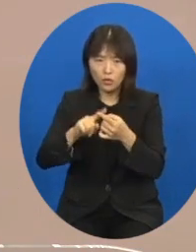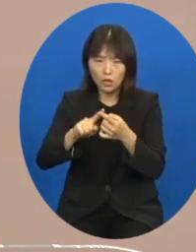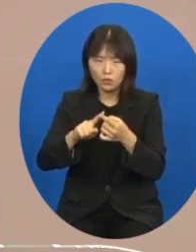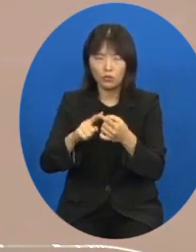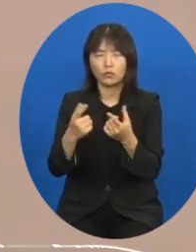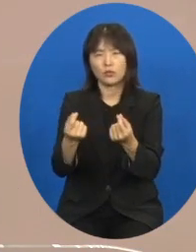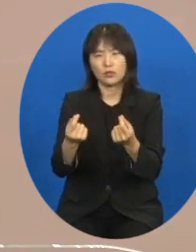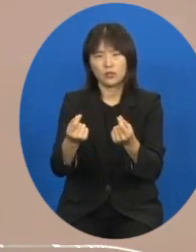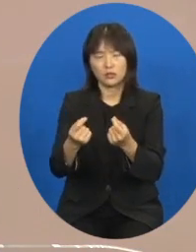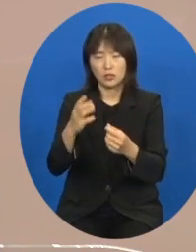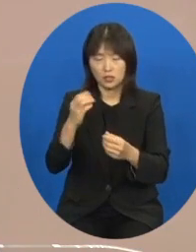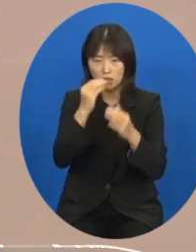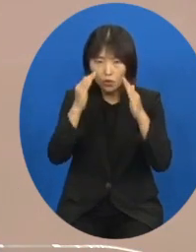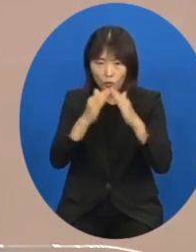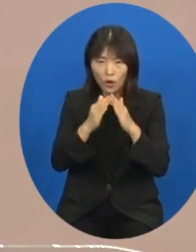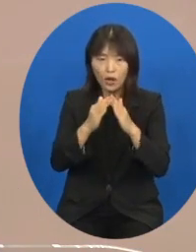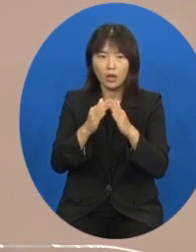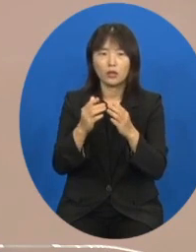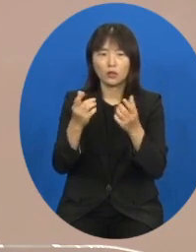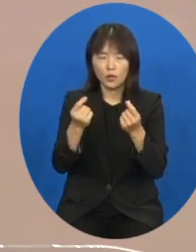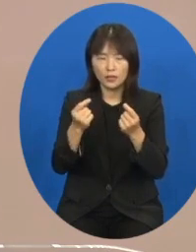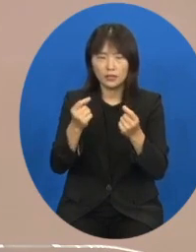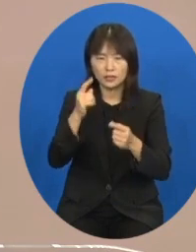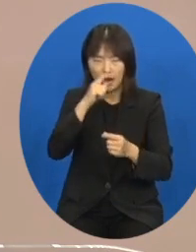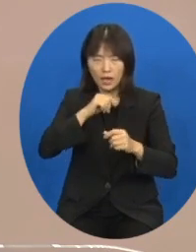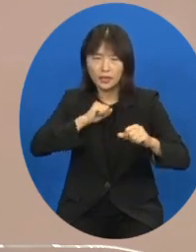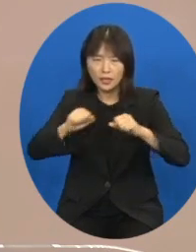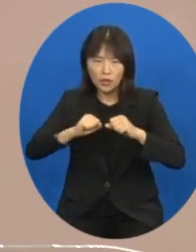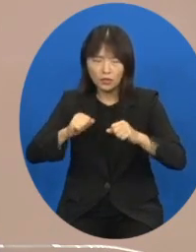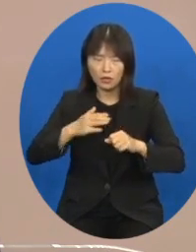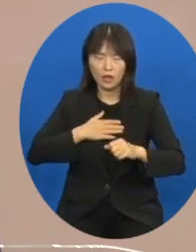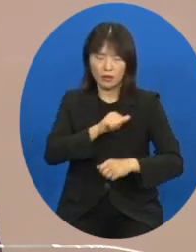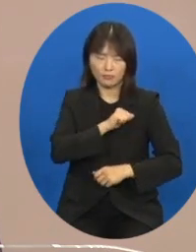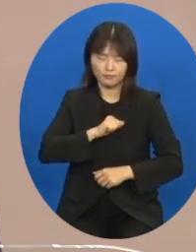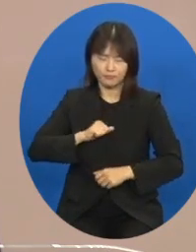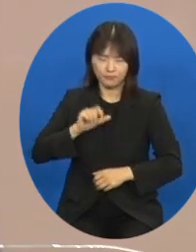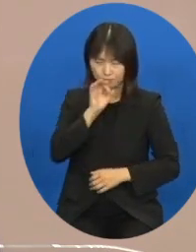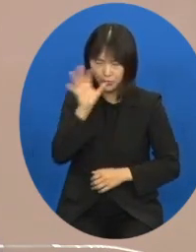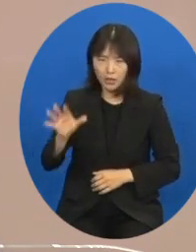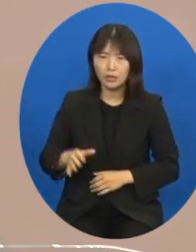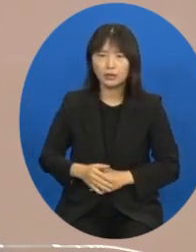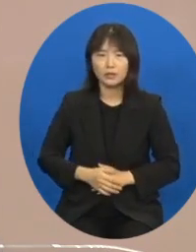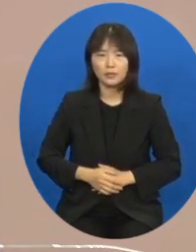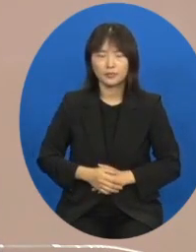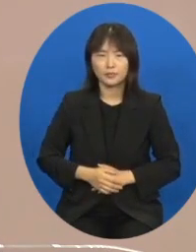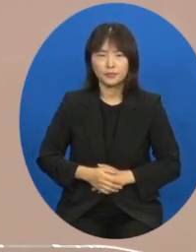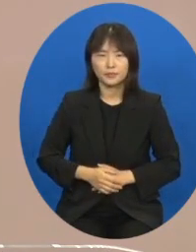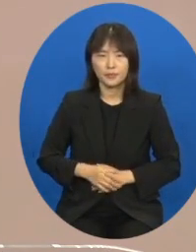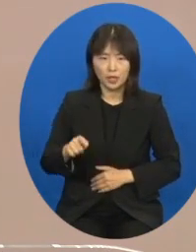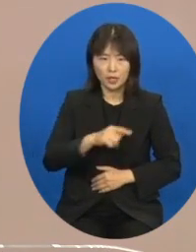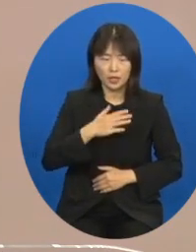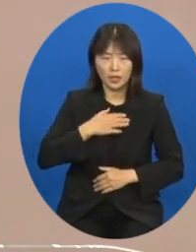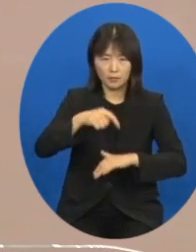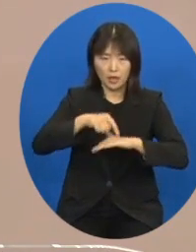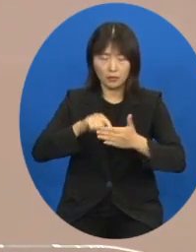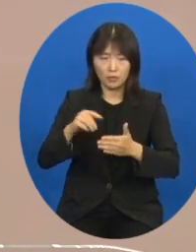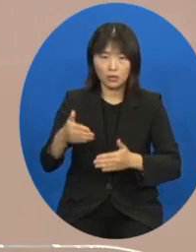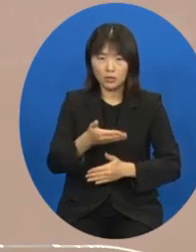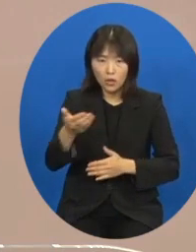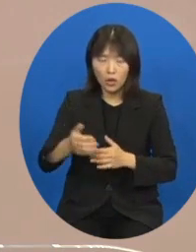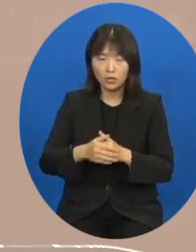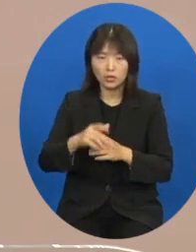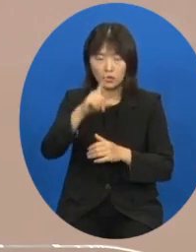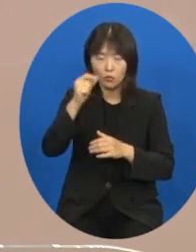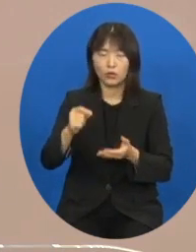그러하니 성회와 아울러 악을 행하는 것을 내가 견디지 못하겠노라. 내 마음이 너희의